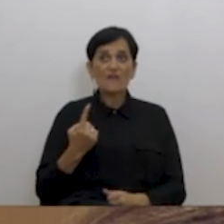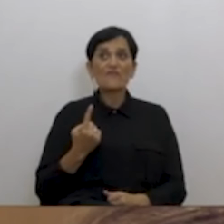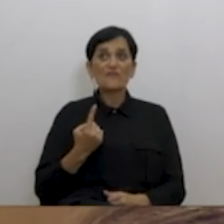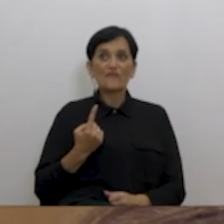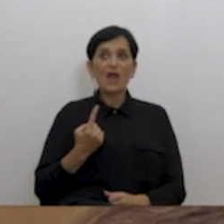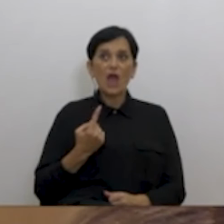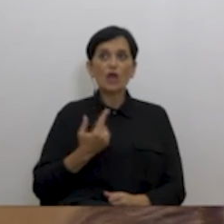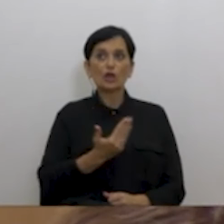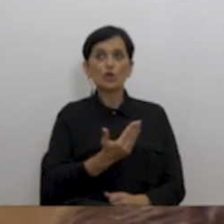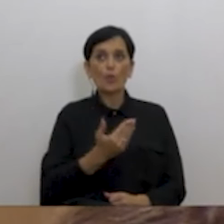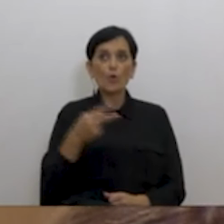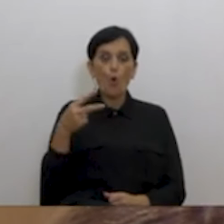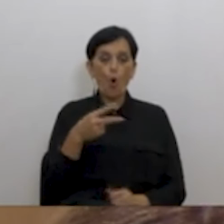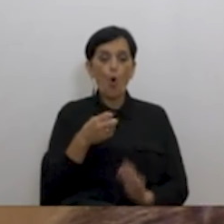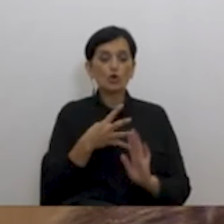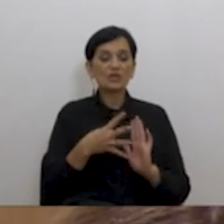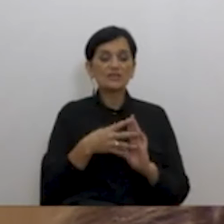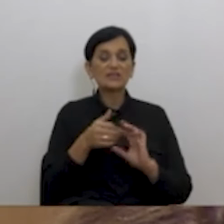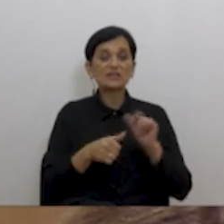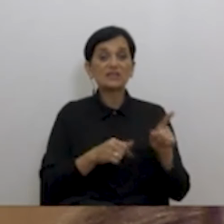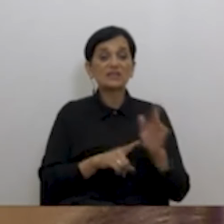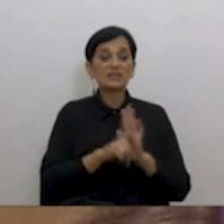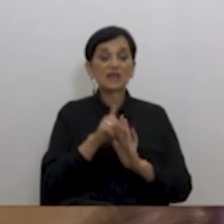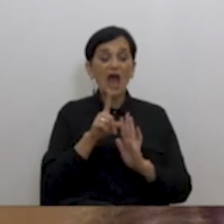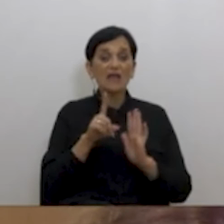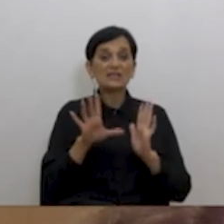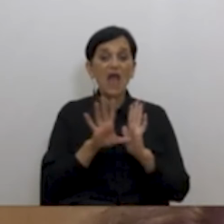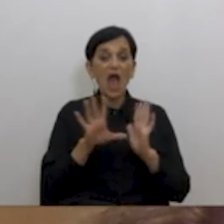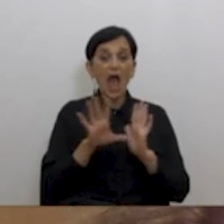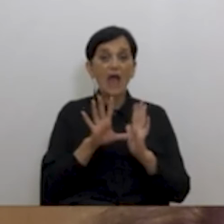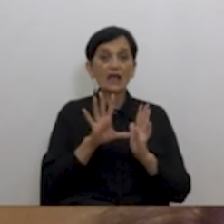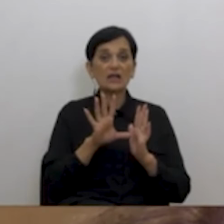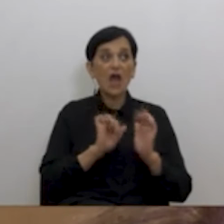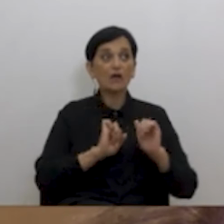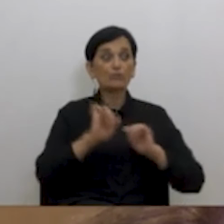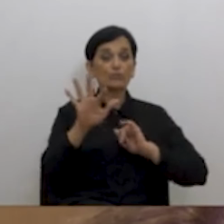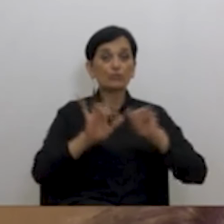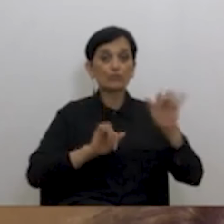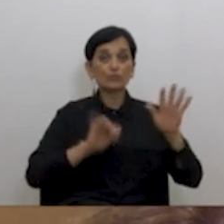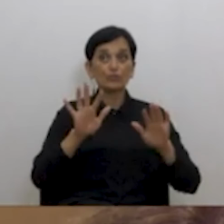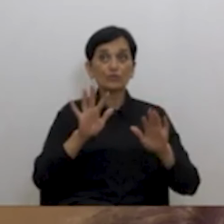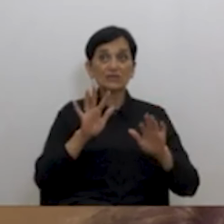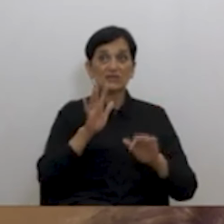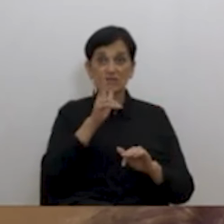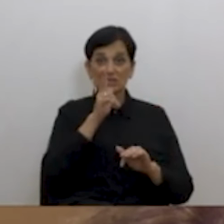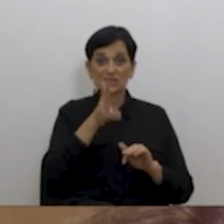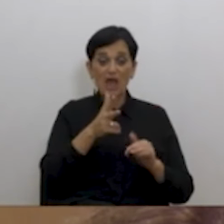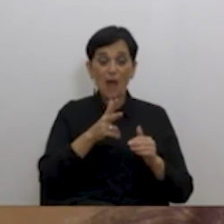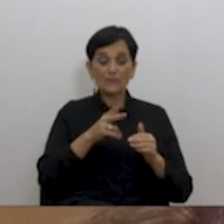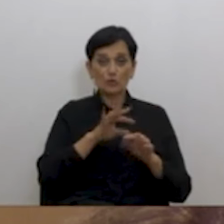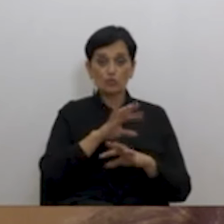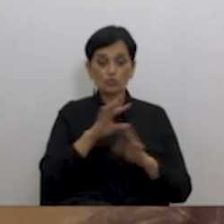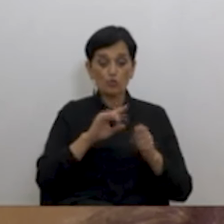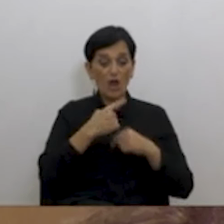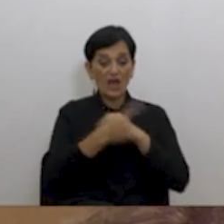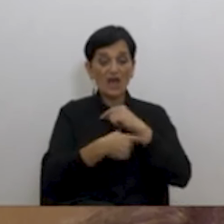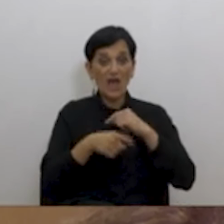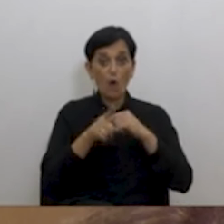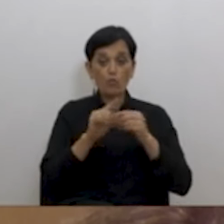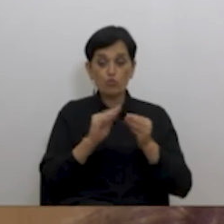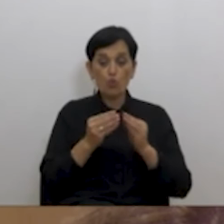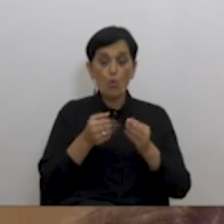რომ 2019 წელს რომ დაიწყეთ ელექტრომომარაგების სამწლიანი პროგრამა ხევსურეთის განათების მიზნით და პრობლემა როა და არ მივიდა ბოლო